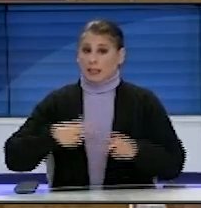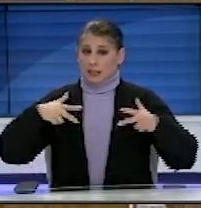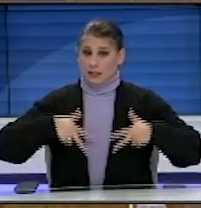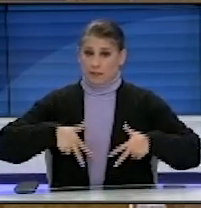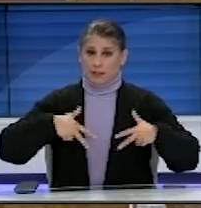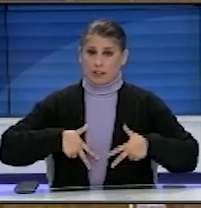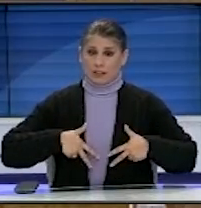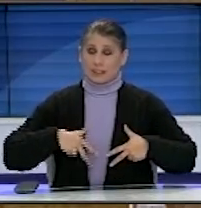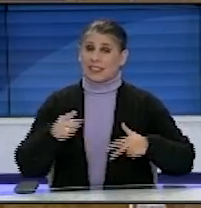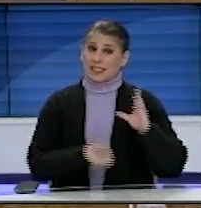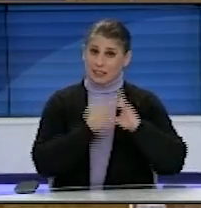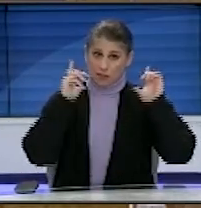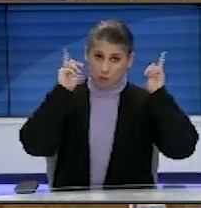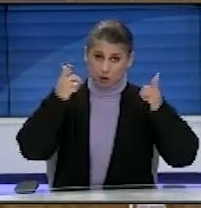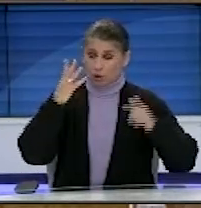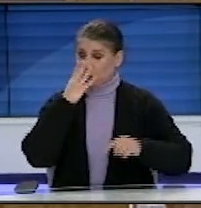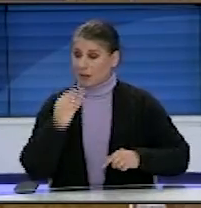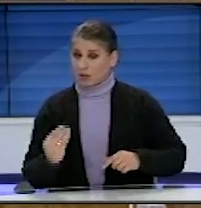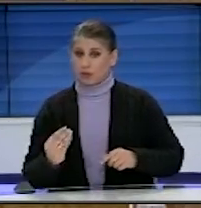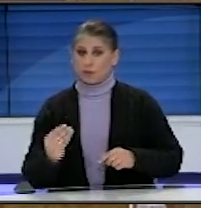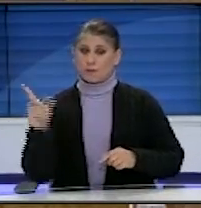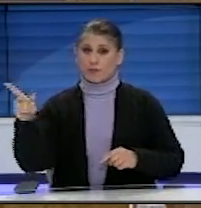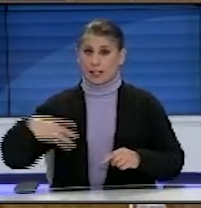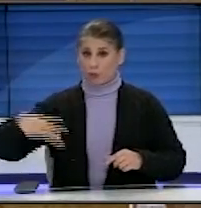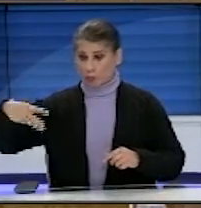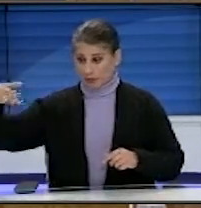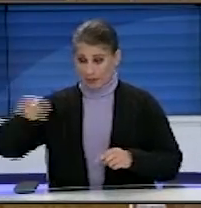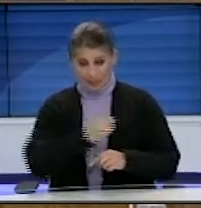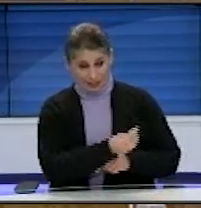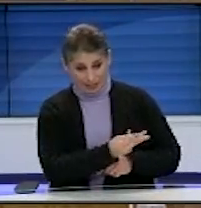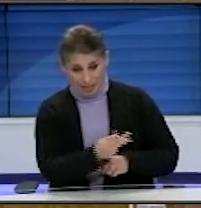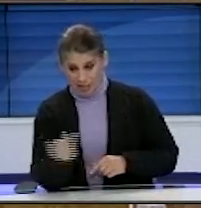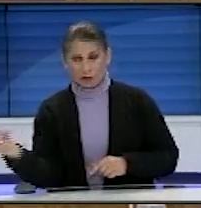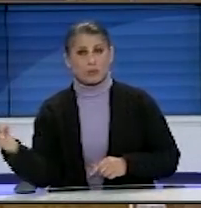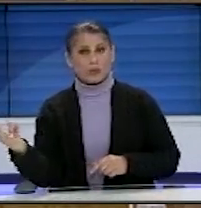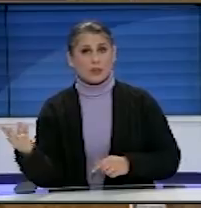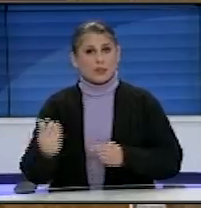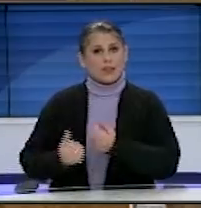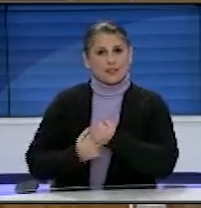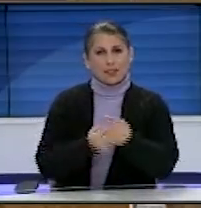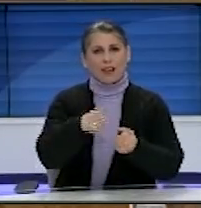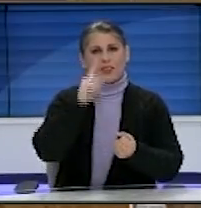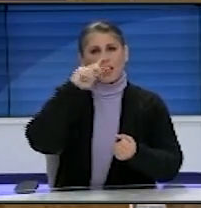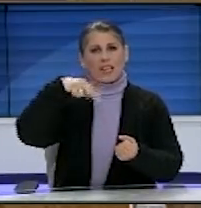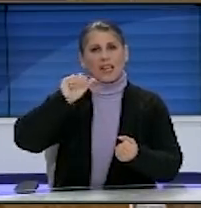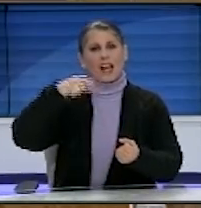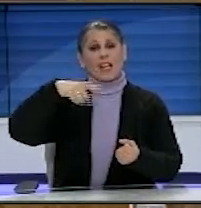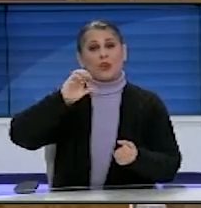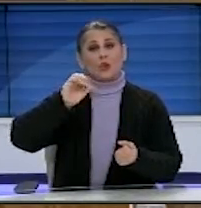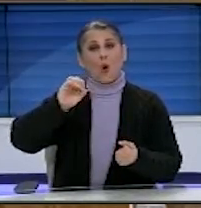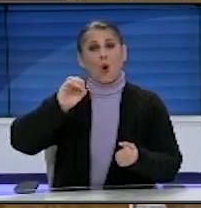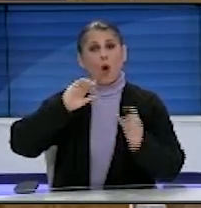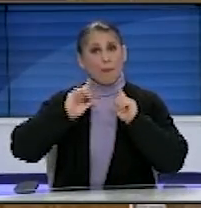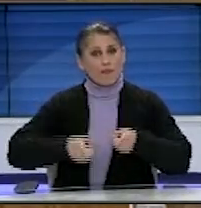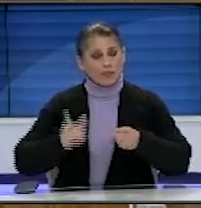κυβερνήσεις, και της Νέας Δημοκρατίας και του ΠΑΣΟΚ και του ΣΥΡΙΖΑ, στηρίξατε αυτές τις νατοϊκές αποφάσεις